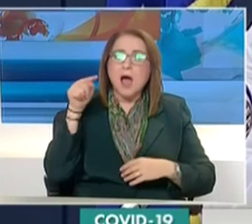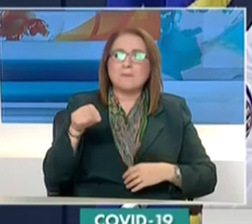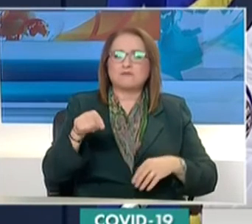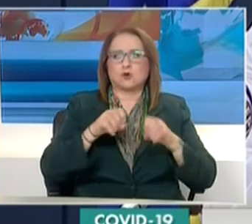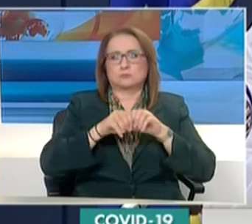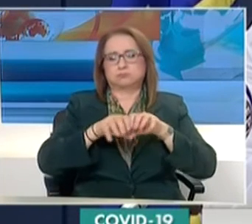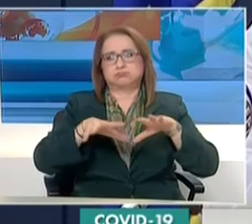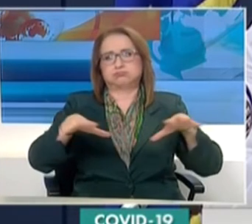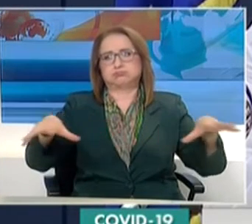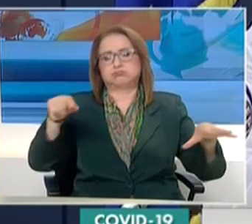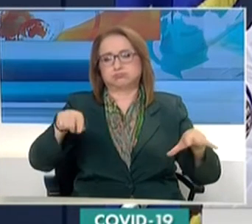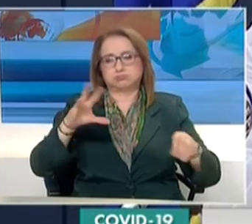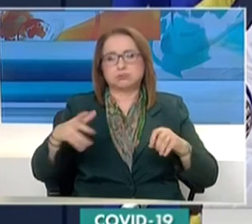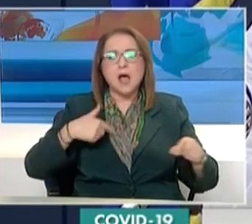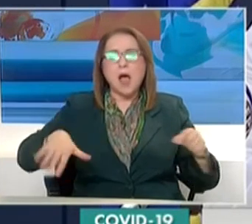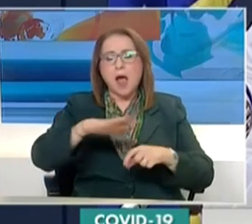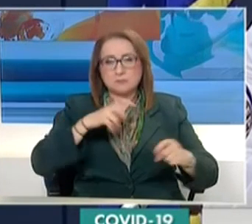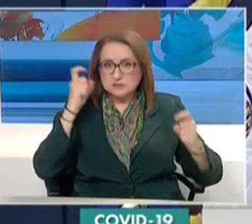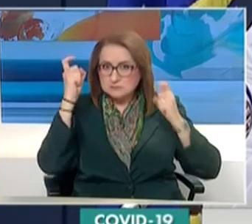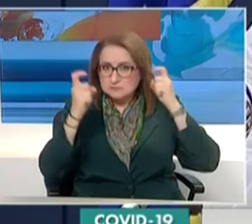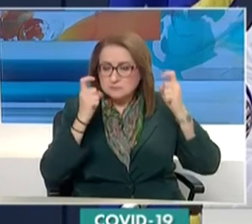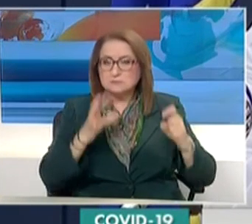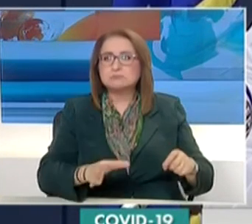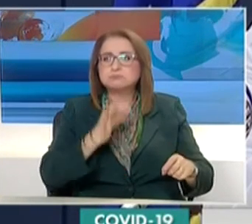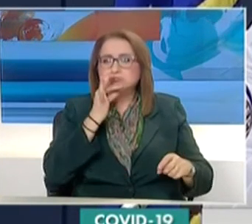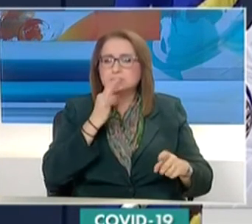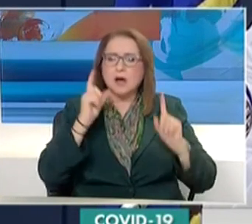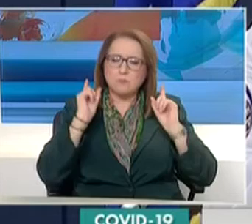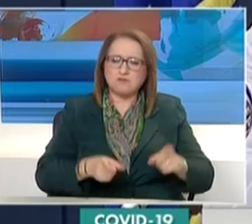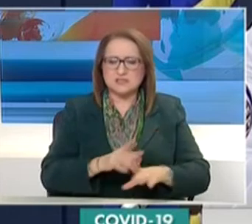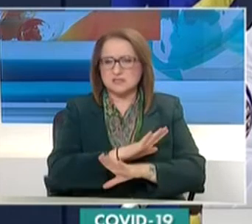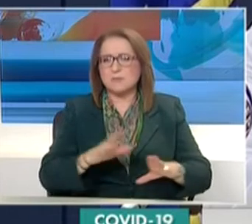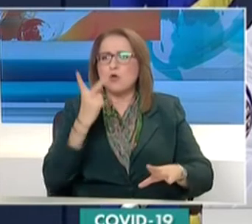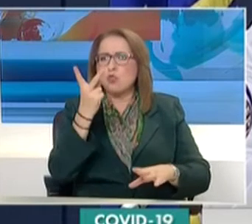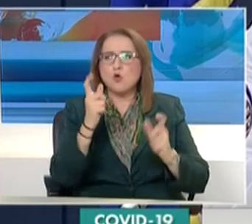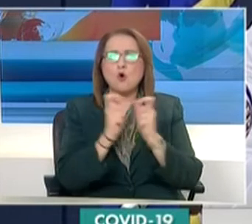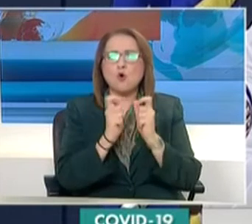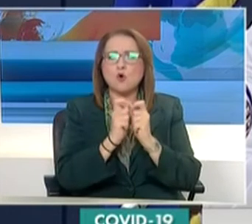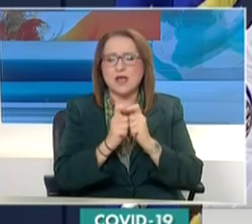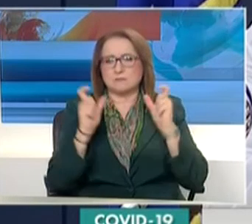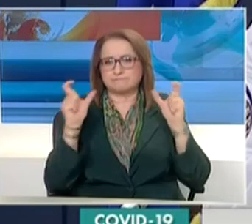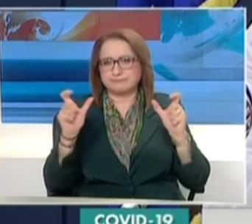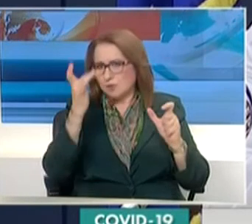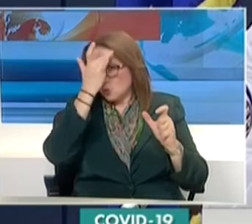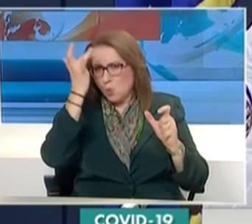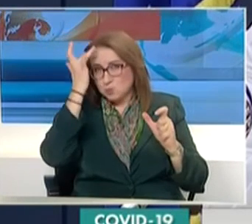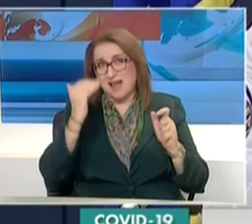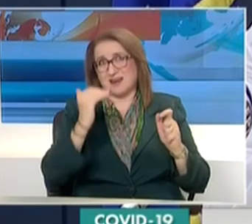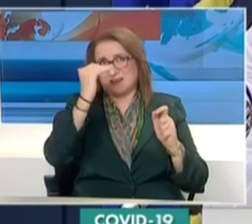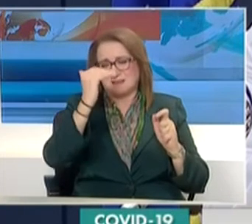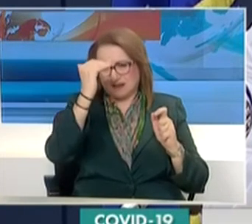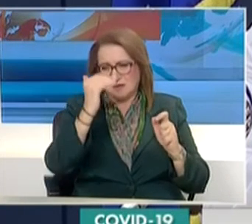μας προβλημάτισε και προχωρήσαμε στη συγκεκριμένη απόφαση. Μια απόφαση την οποία δεν θέλουμε